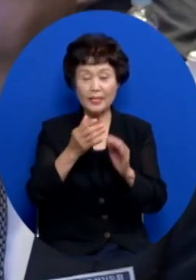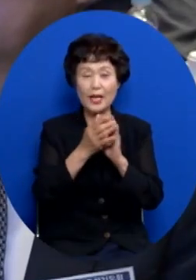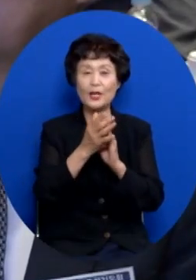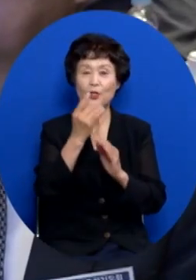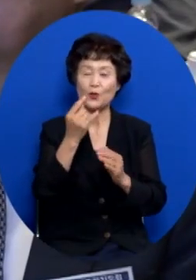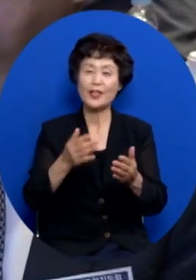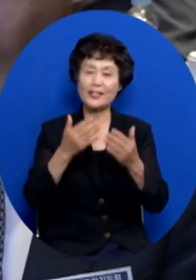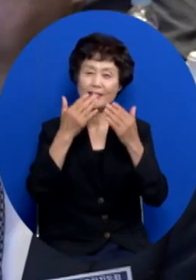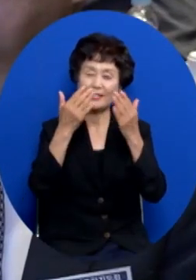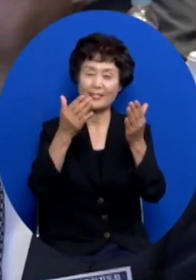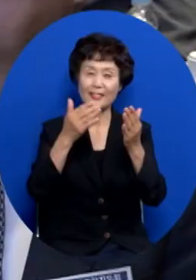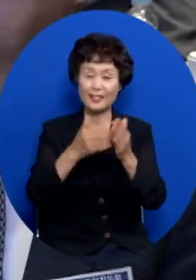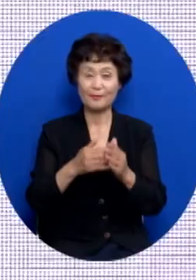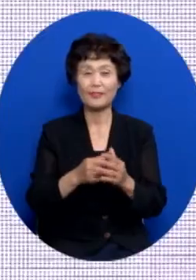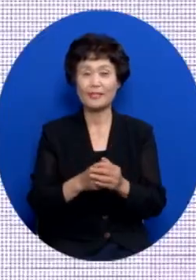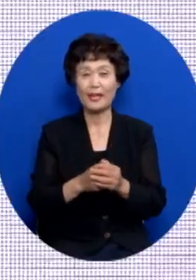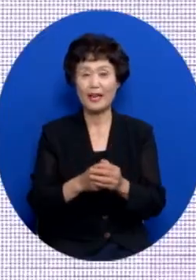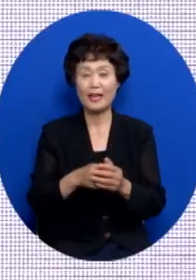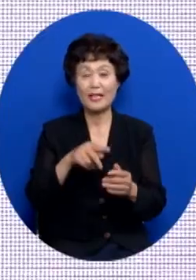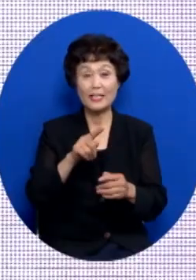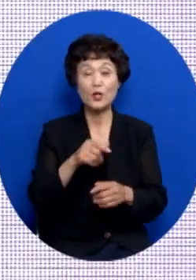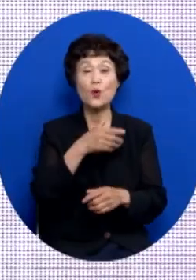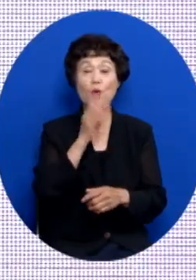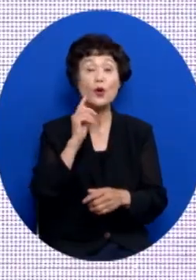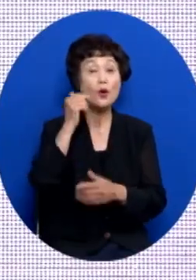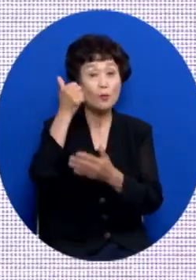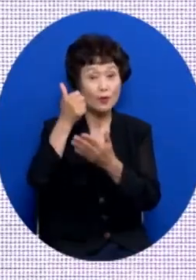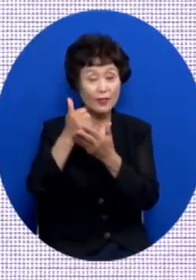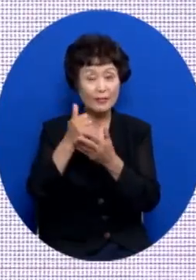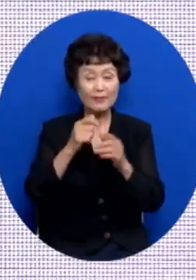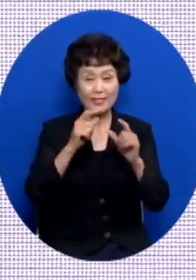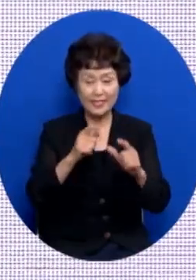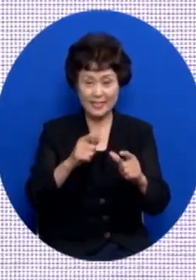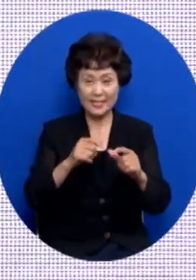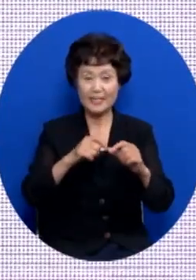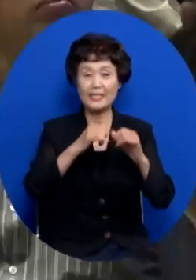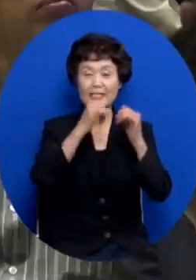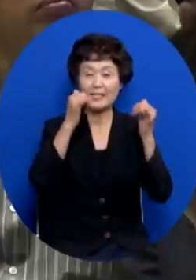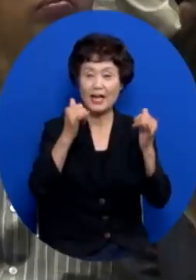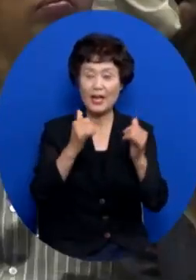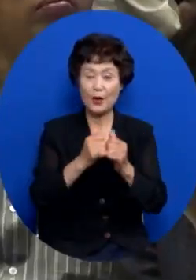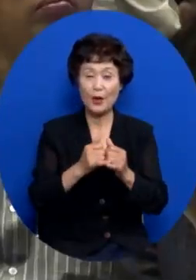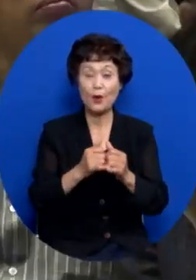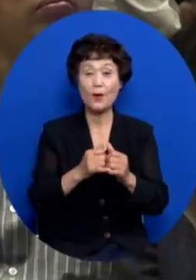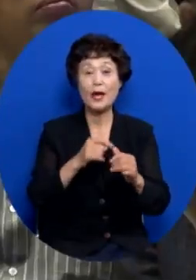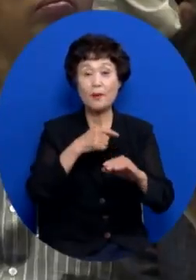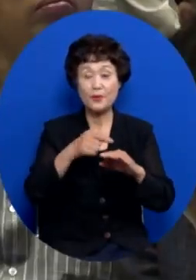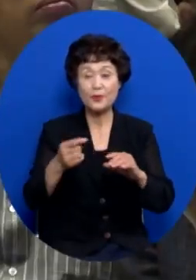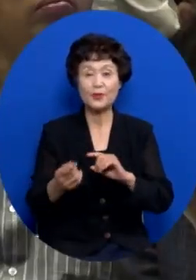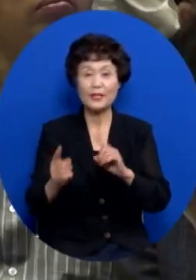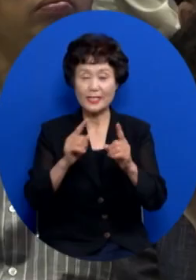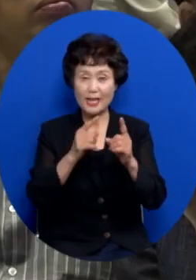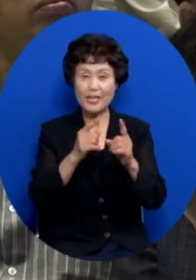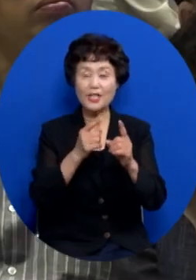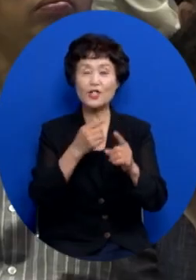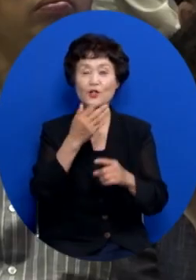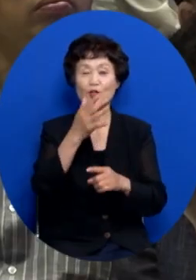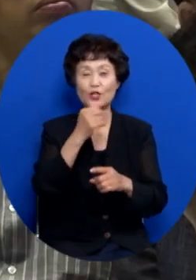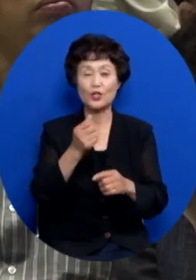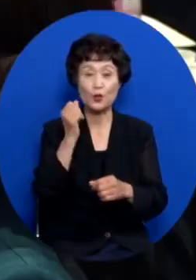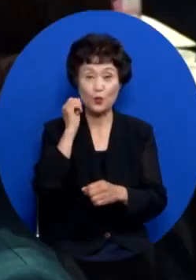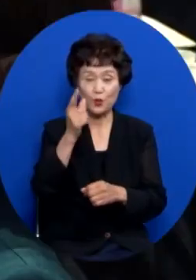예배에서 말씀을 전한 상담교회 정삼수 원로 목사는 지역사회와 이민족을 살려갈 수 있는 위대한 결실이 있길 바란다며